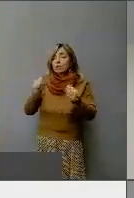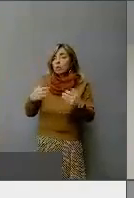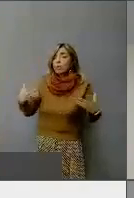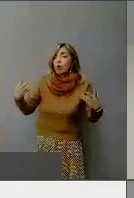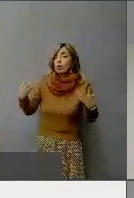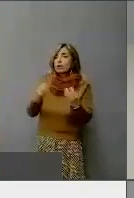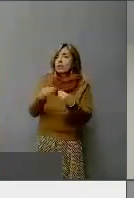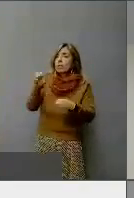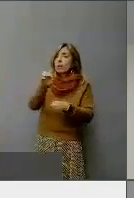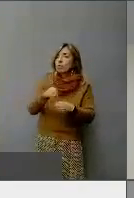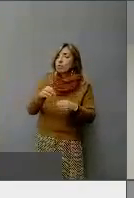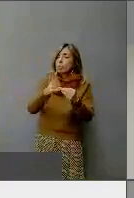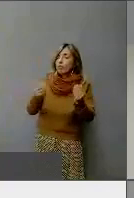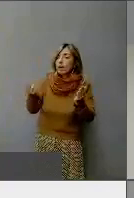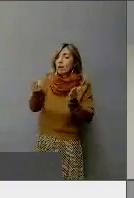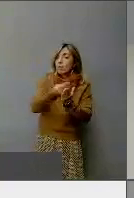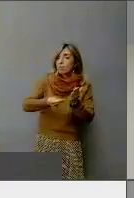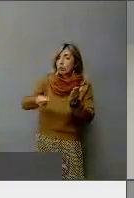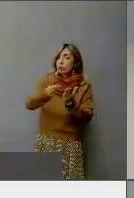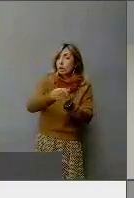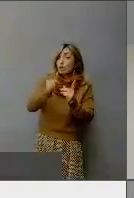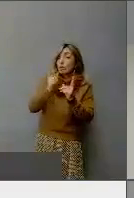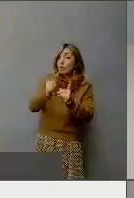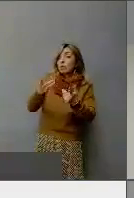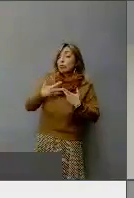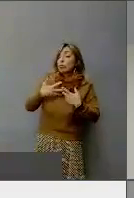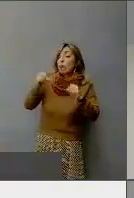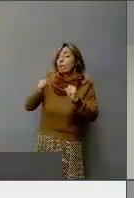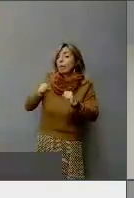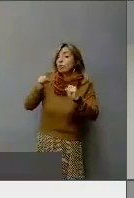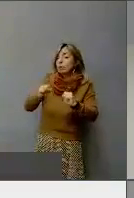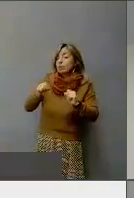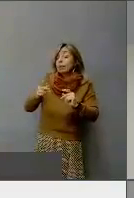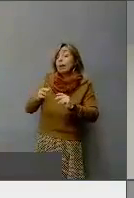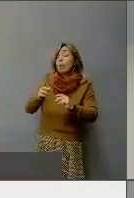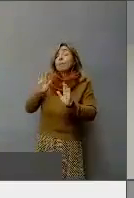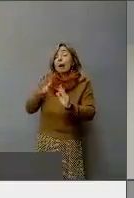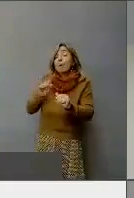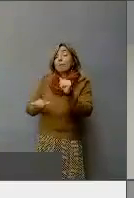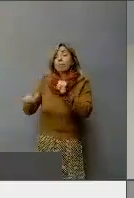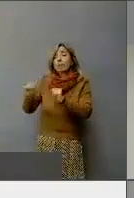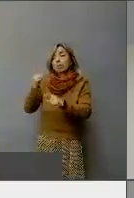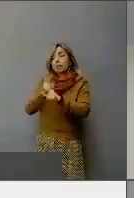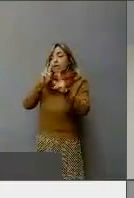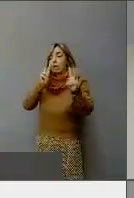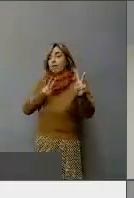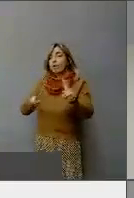se c'è la possibilità naturalmente dopo una verifica di stabilità e quant'altro